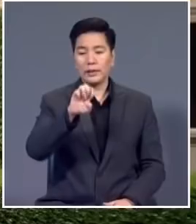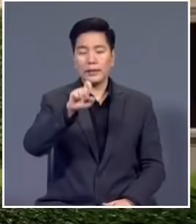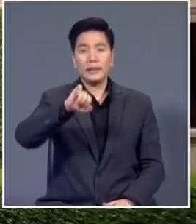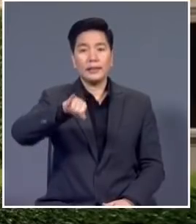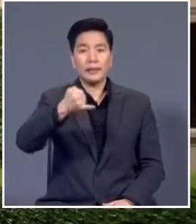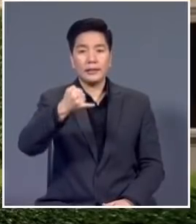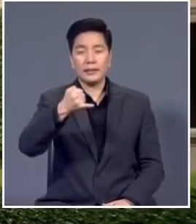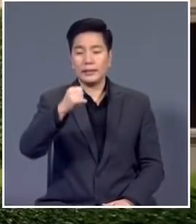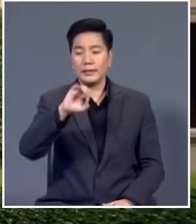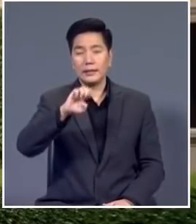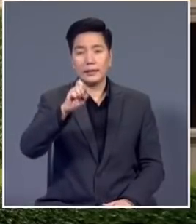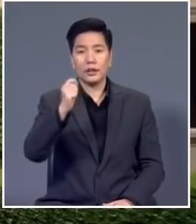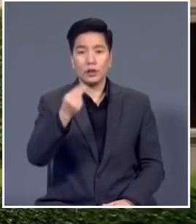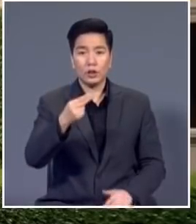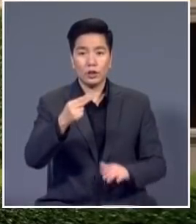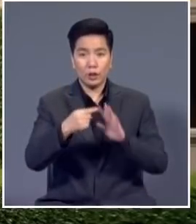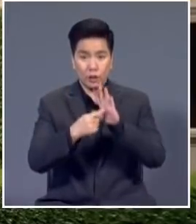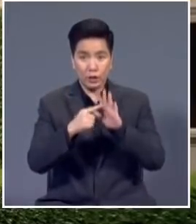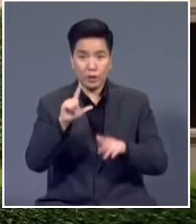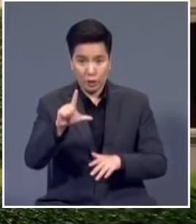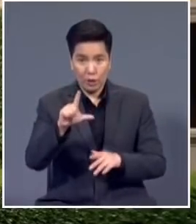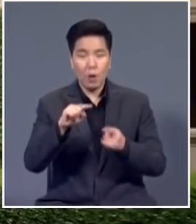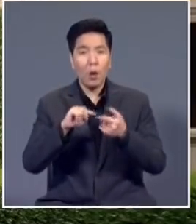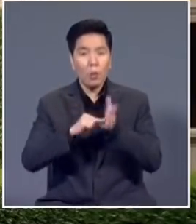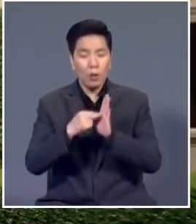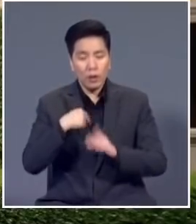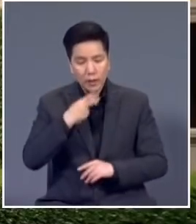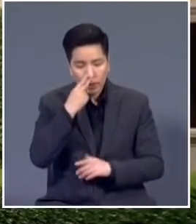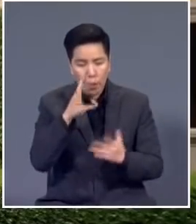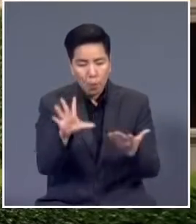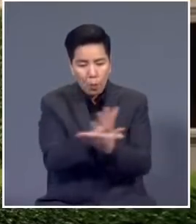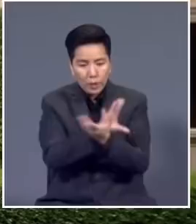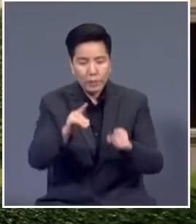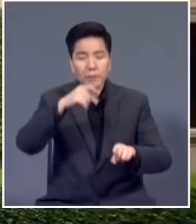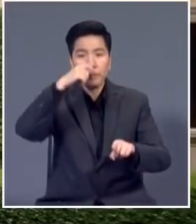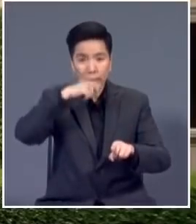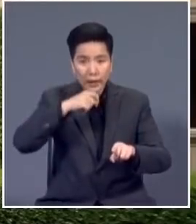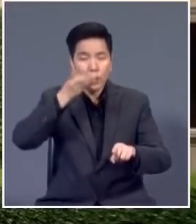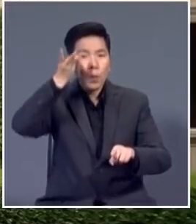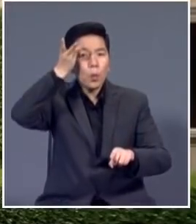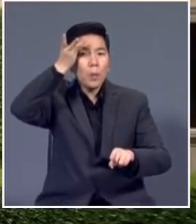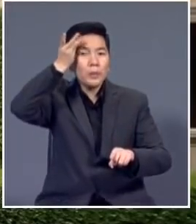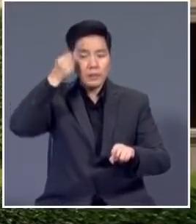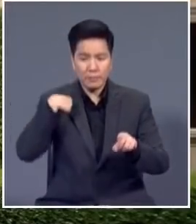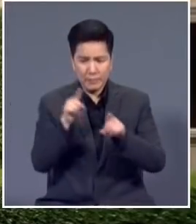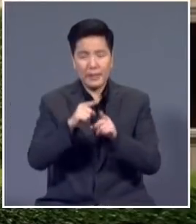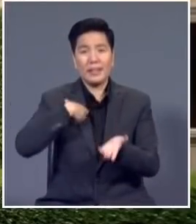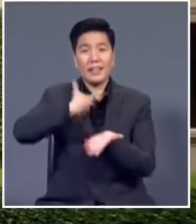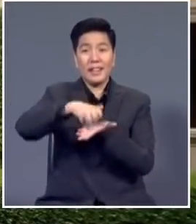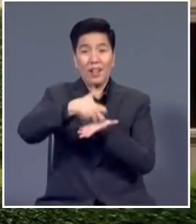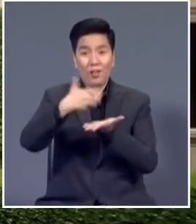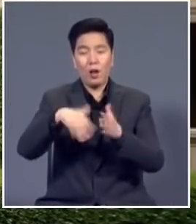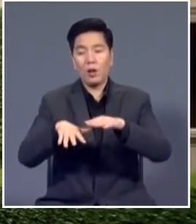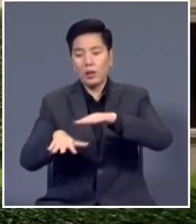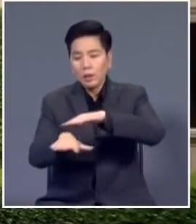ความสำคัญกับโครงสร้างพื้นฐานทางสังคมในมิติวัฒนธรรมความเป็นไทยตามหลักคิดไทยนิยมที่ได้กล่าวไปแล้วและโครงสร้างพื้นฐ